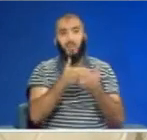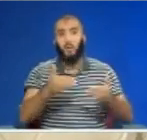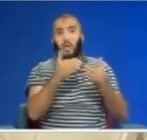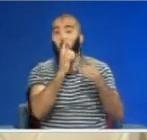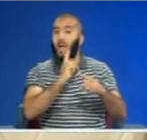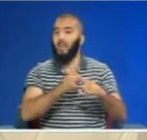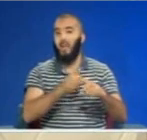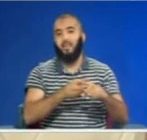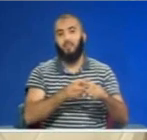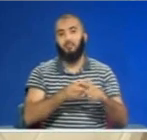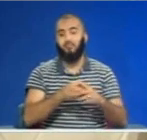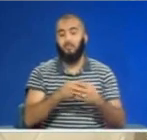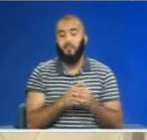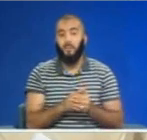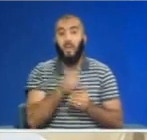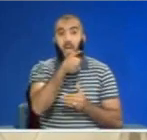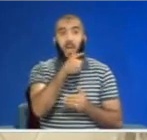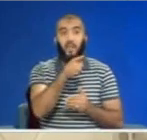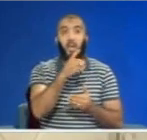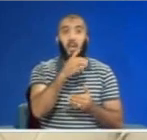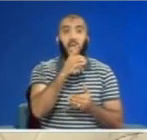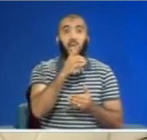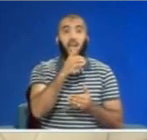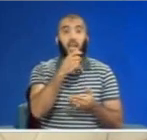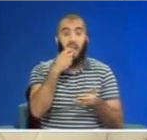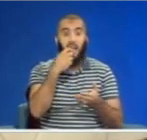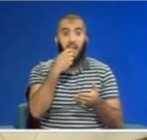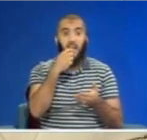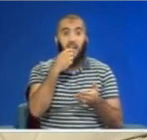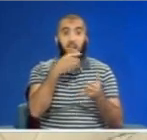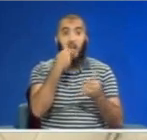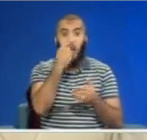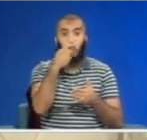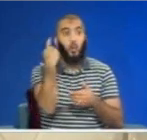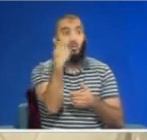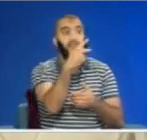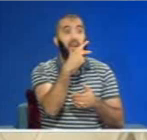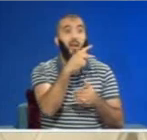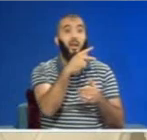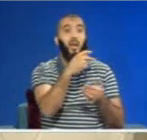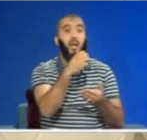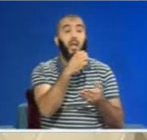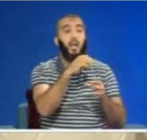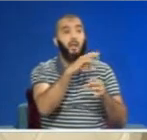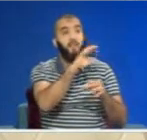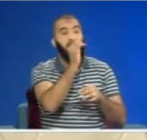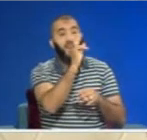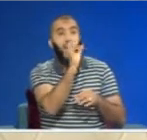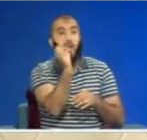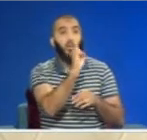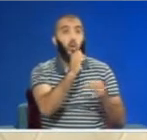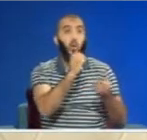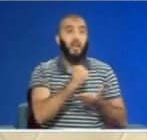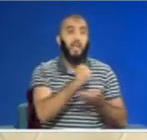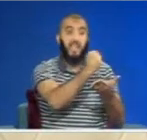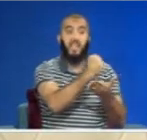عندئذ يقول يا ولدي لا، هذا المال مش ملكك خاص وحدك، تتصرف فيه، تتصرف فيه، فشاور إخوتك، حول المال